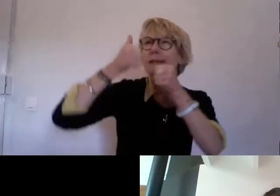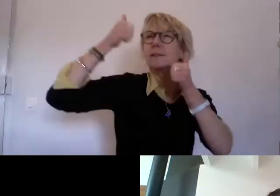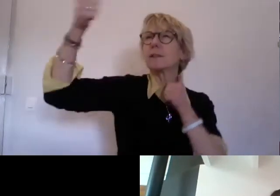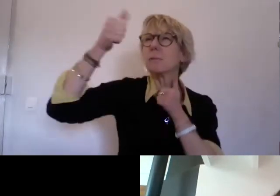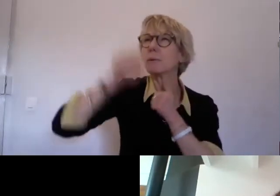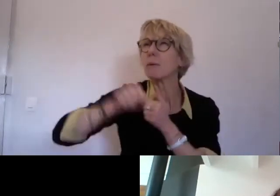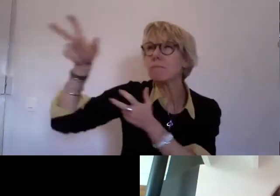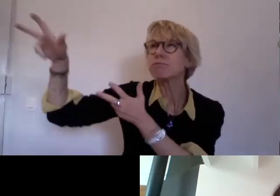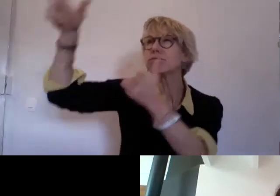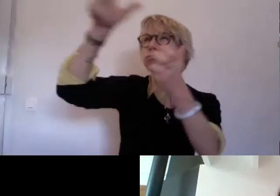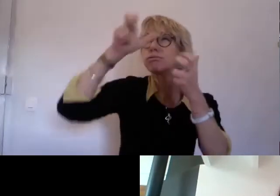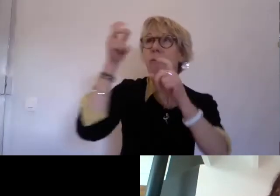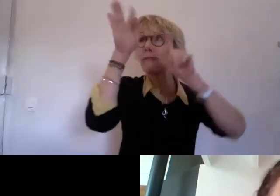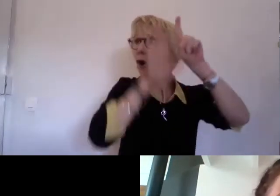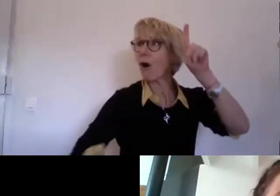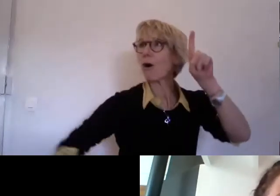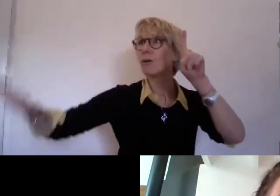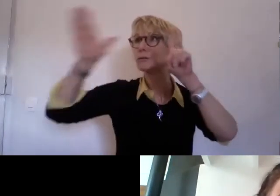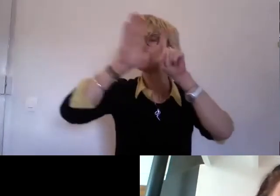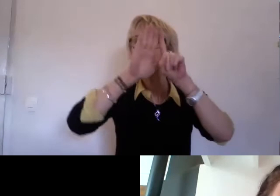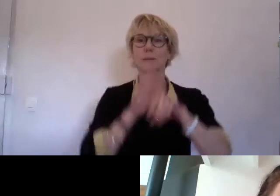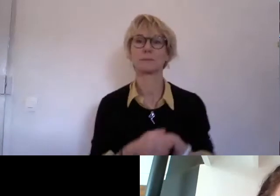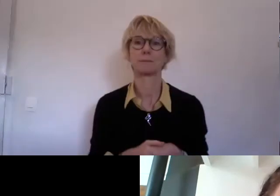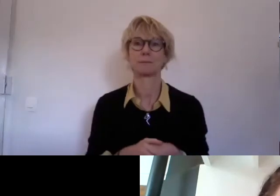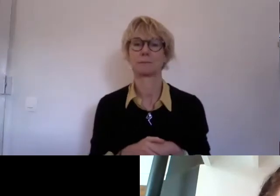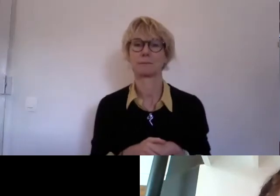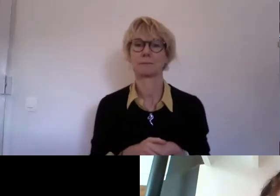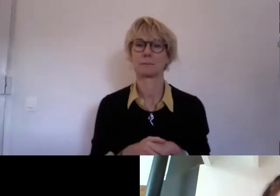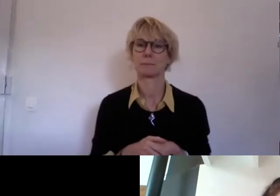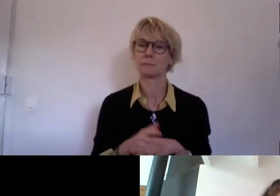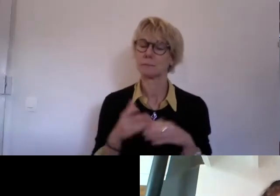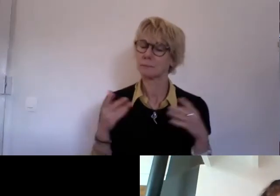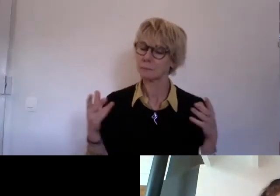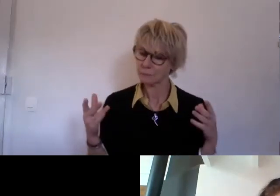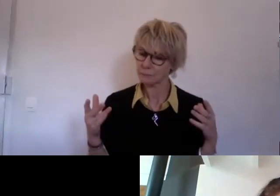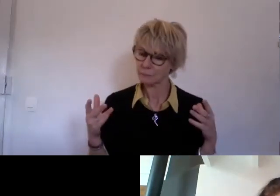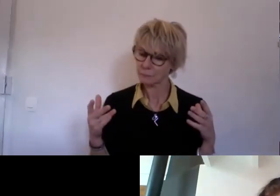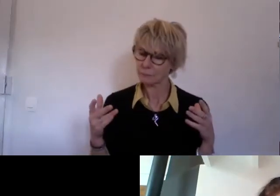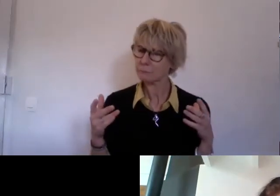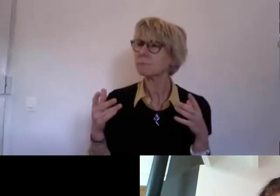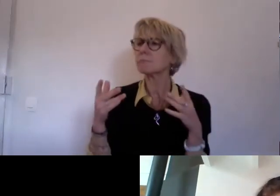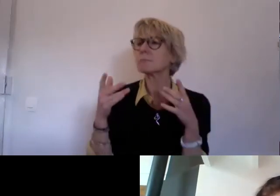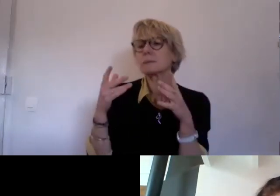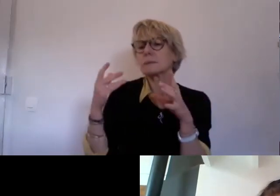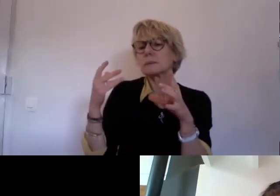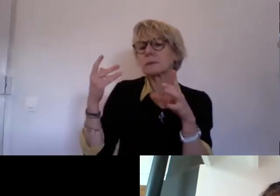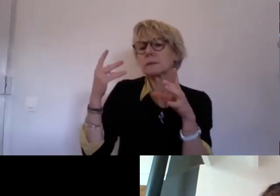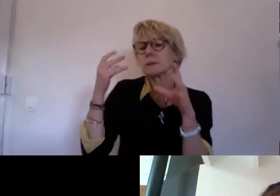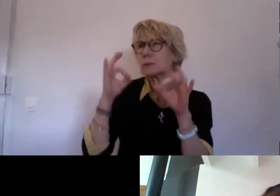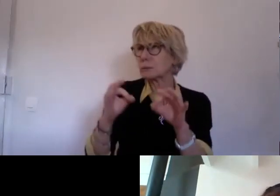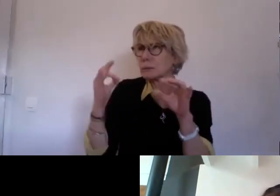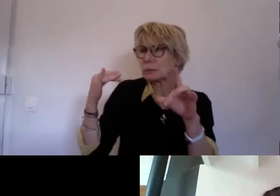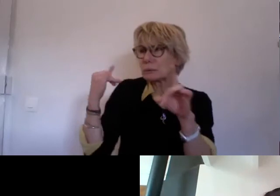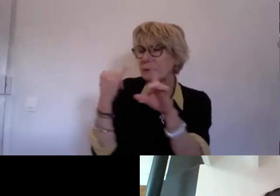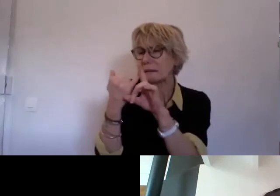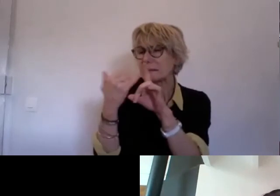partout en France. Alors, en fait, il faut comprendre que même en dehors de ce contexte sanitaire tendu,